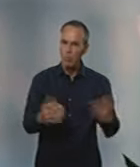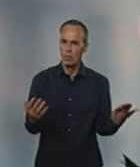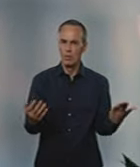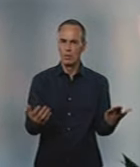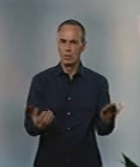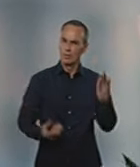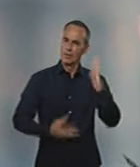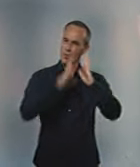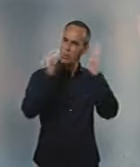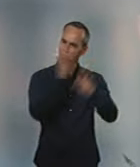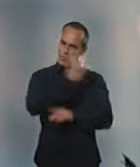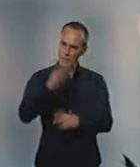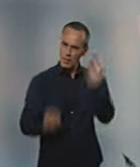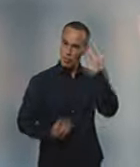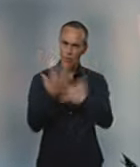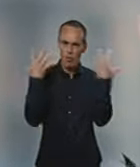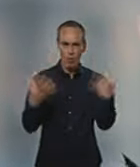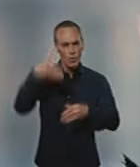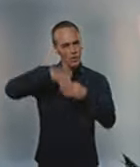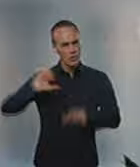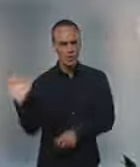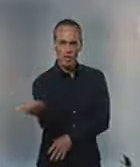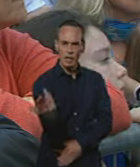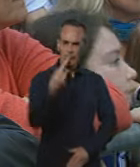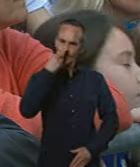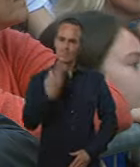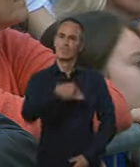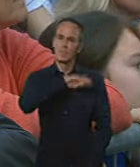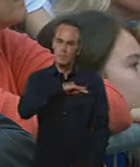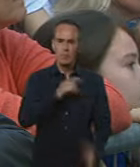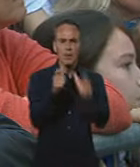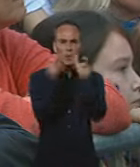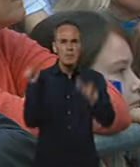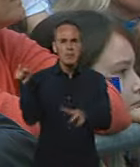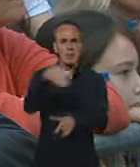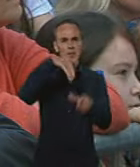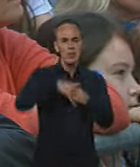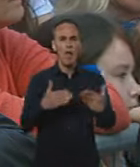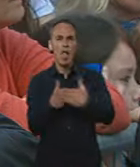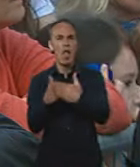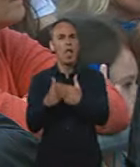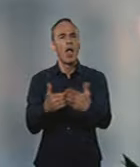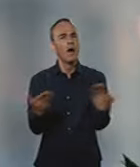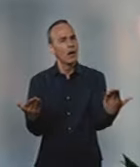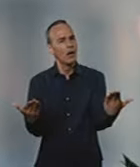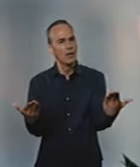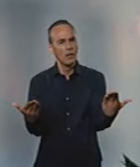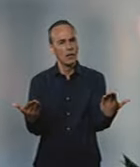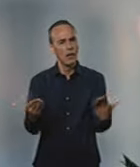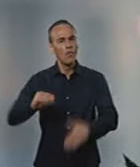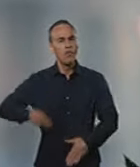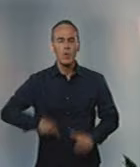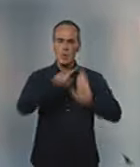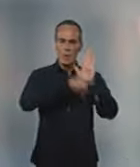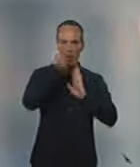français où chacun prendra ses responsabilités où l'entreprise ne sera plus mise en difficulté simplement parce que les